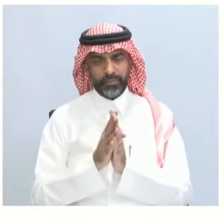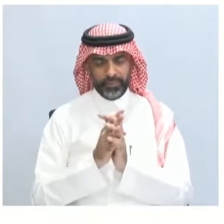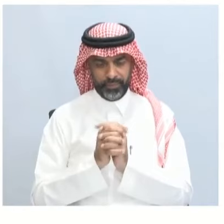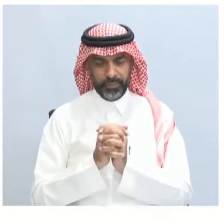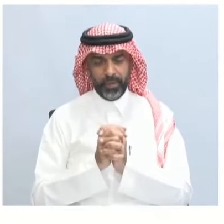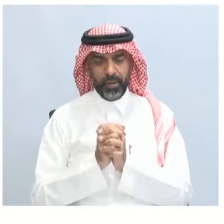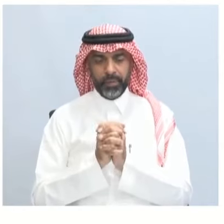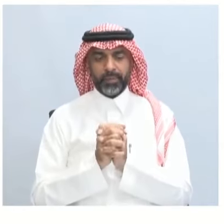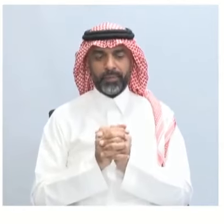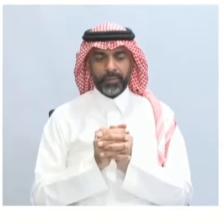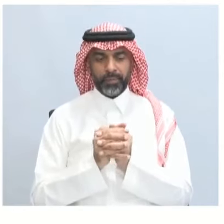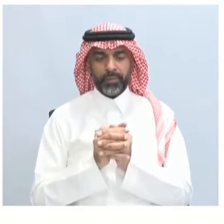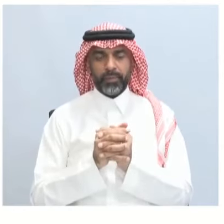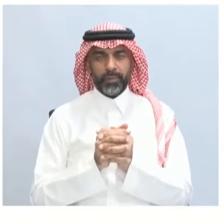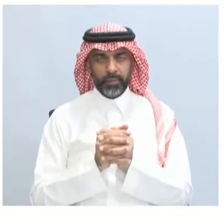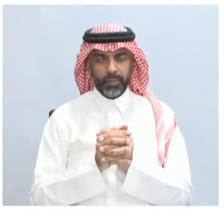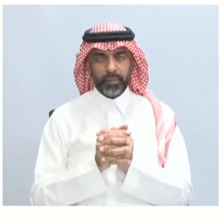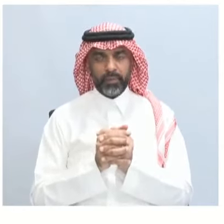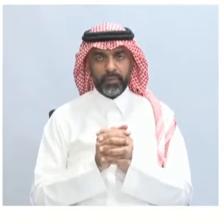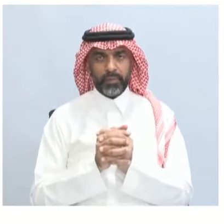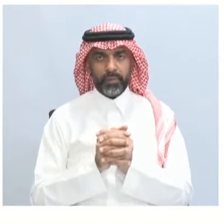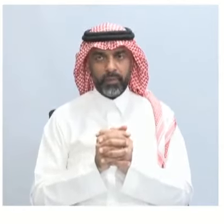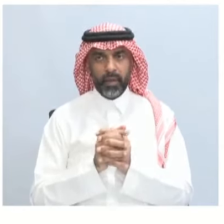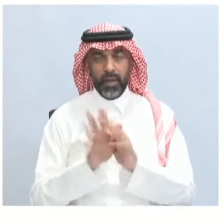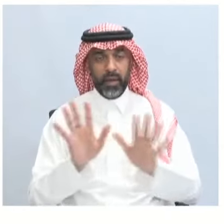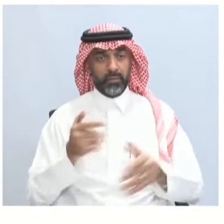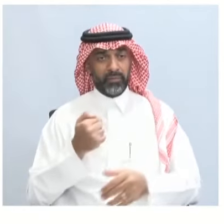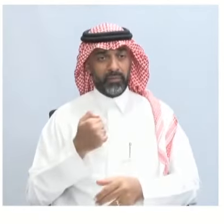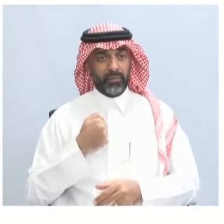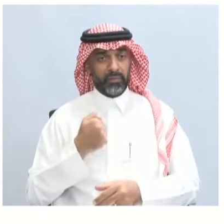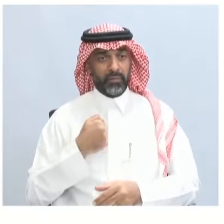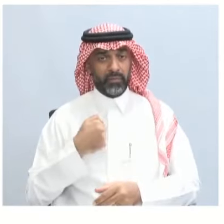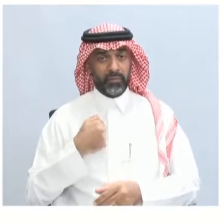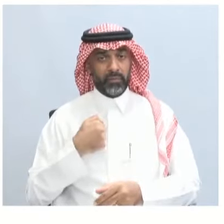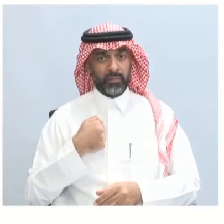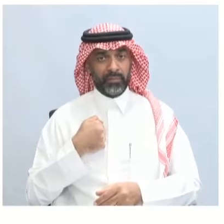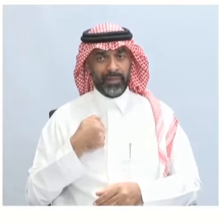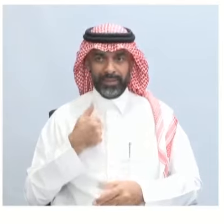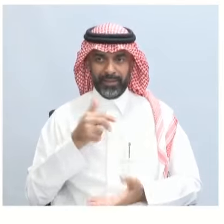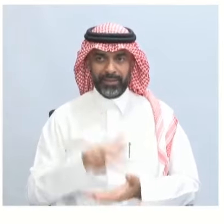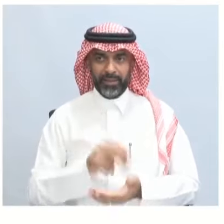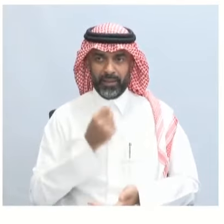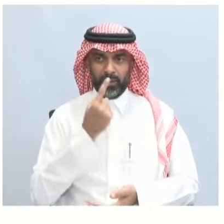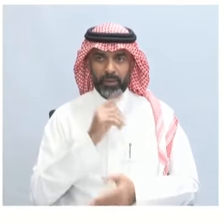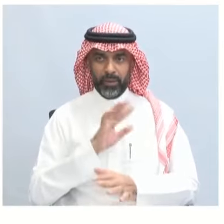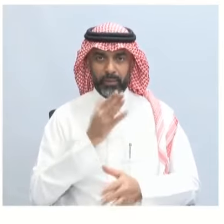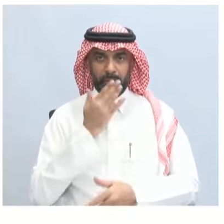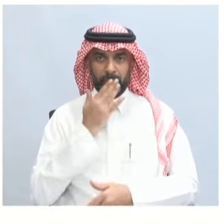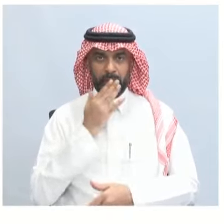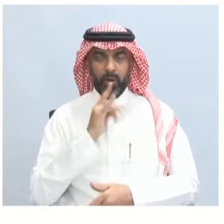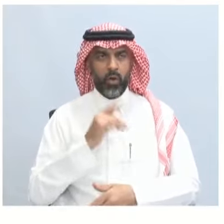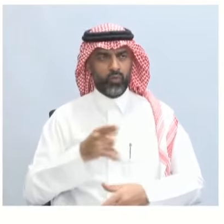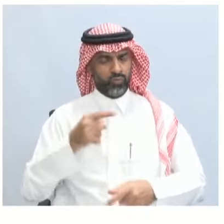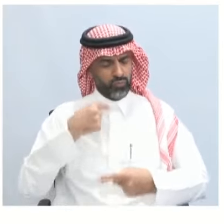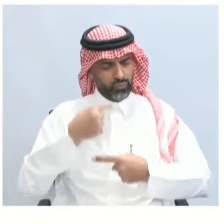التوحيد في دنيانا بل ندعو الله عز وجل كما ذكرنا في الهدايه سابقا في درس سابق نلهج بالدعاء ونكثر من